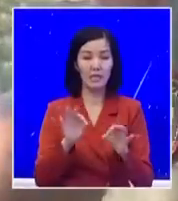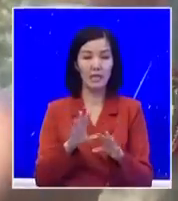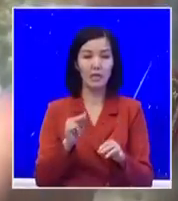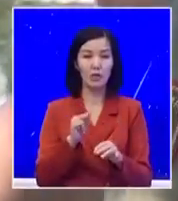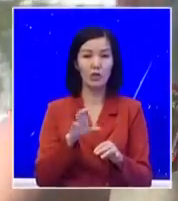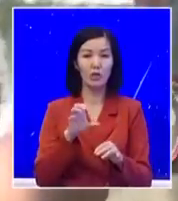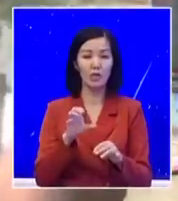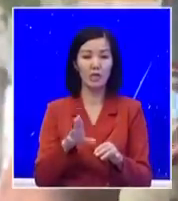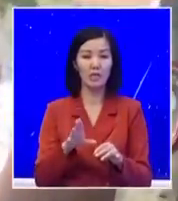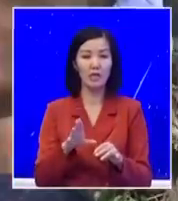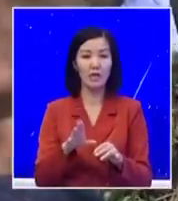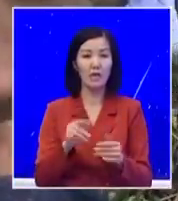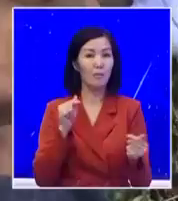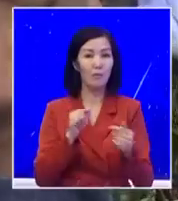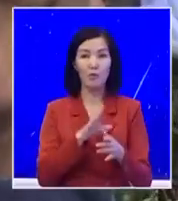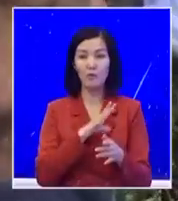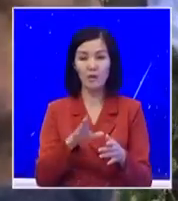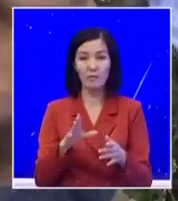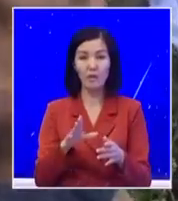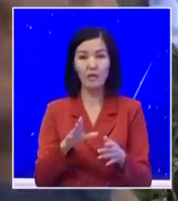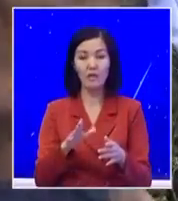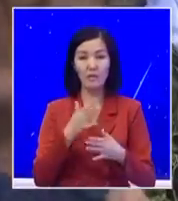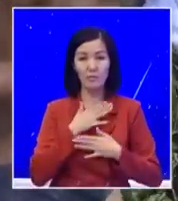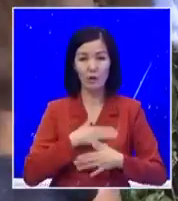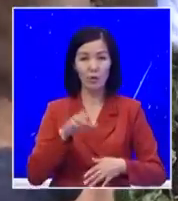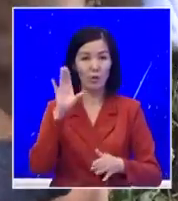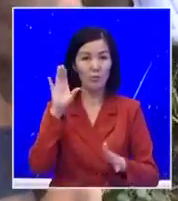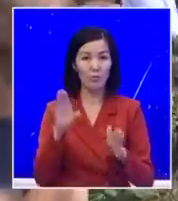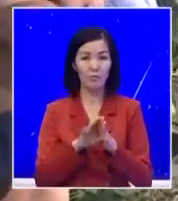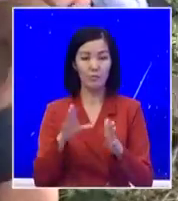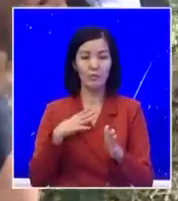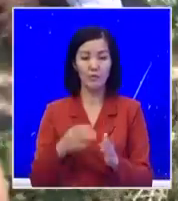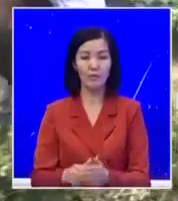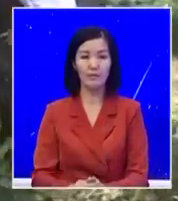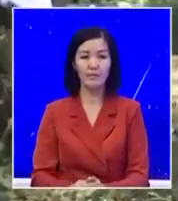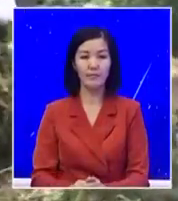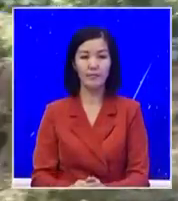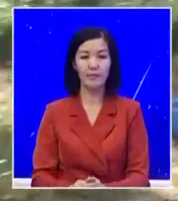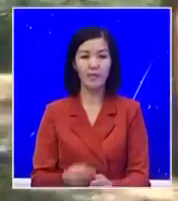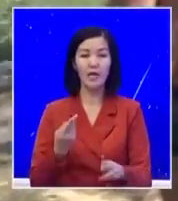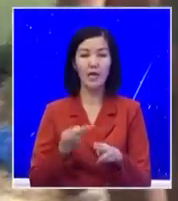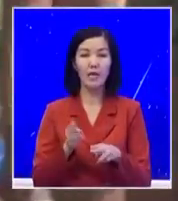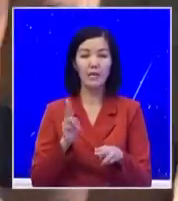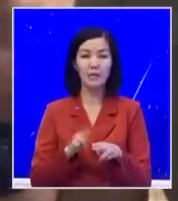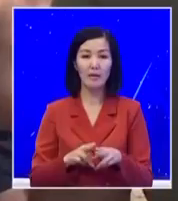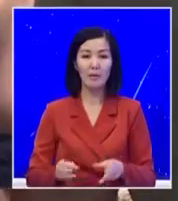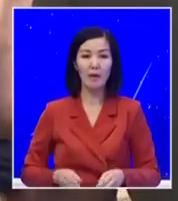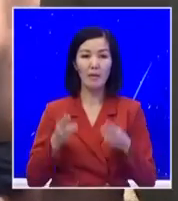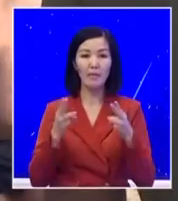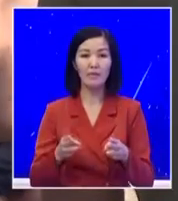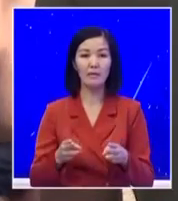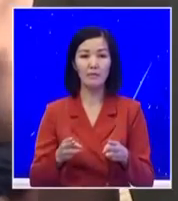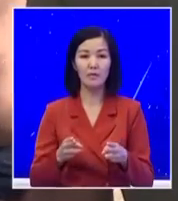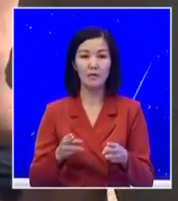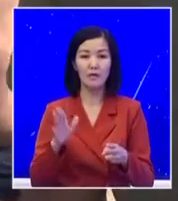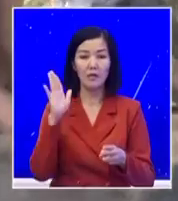Отдыхающие противиться не стали. Алкогольных напитков. Тем более, это считается самым опасным участком на территории